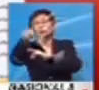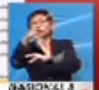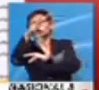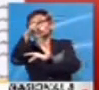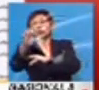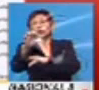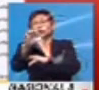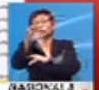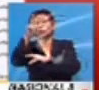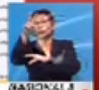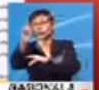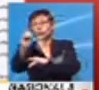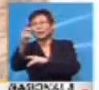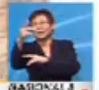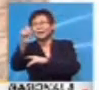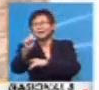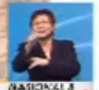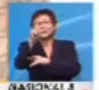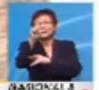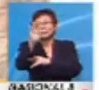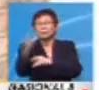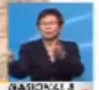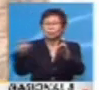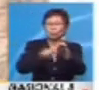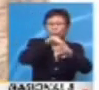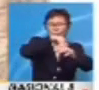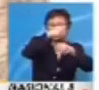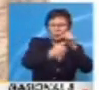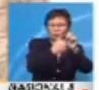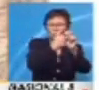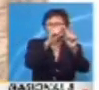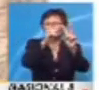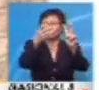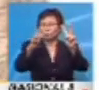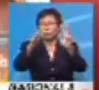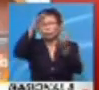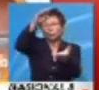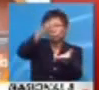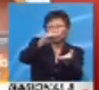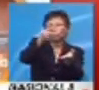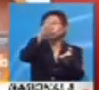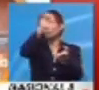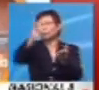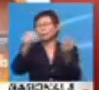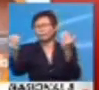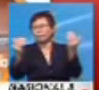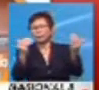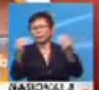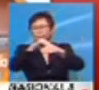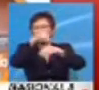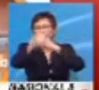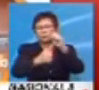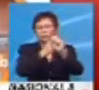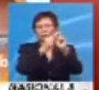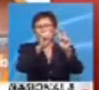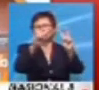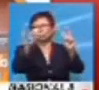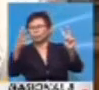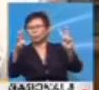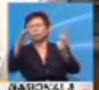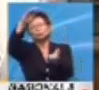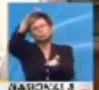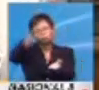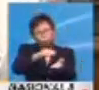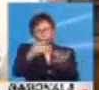24.220 case TV di record pada 2015 turun 200 berbanding cheese pada 2014